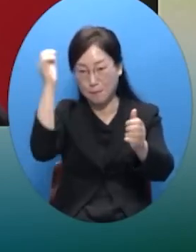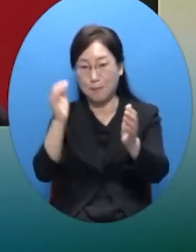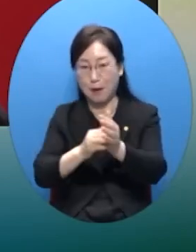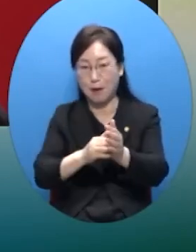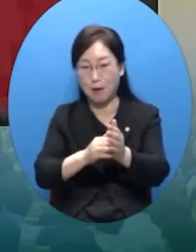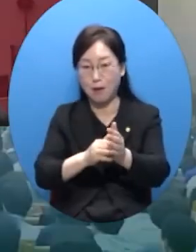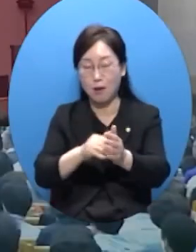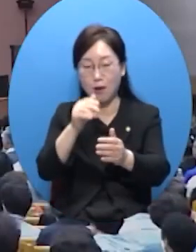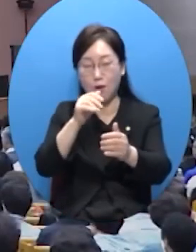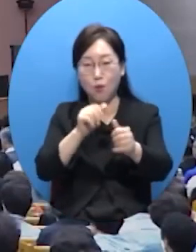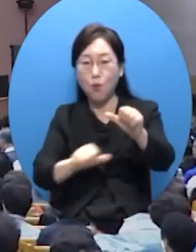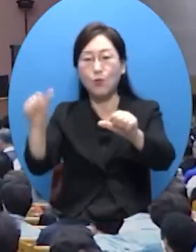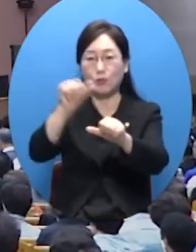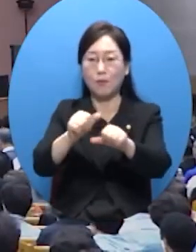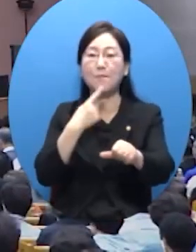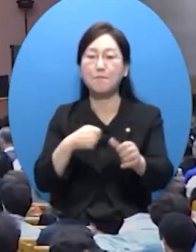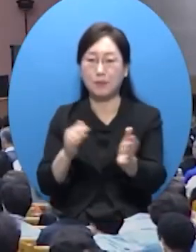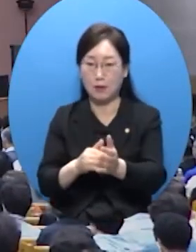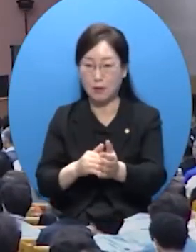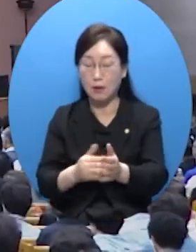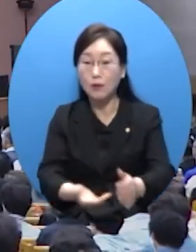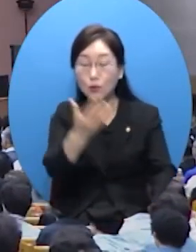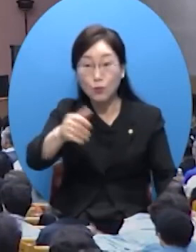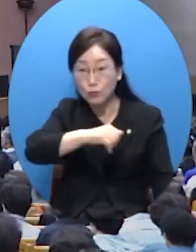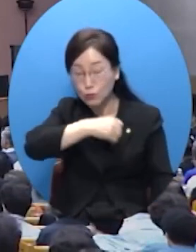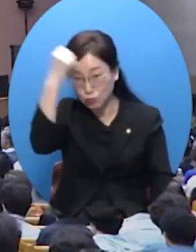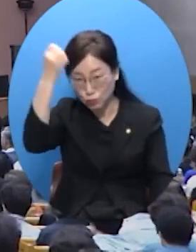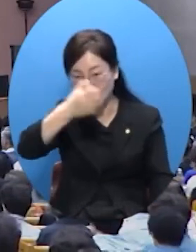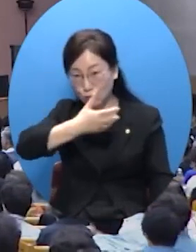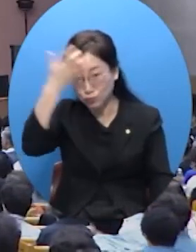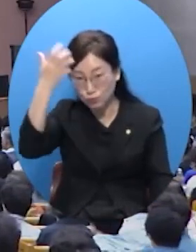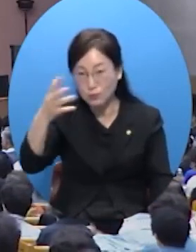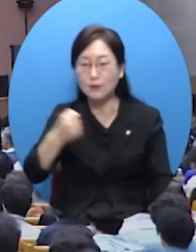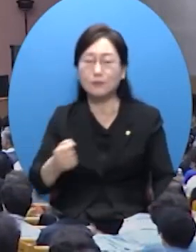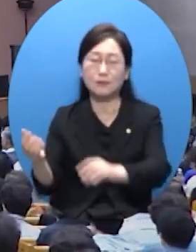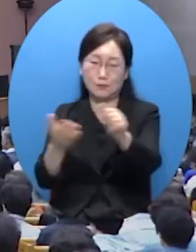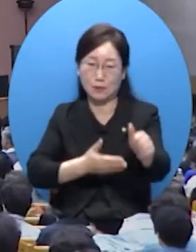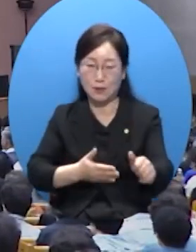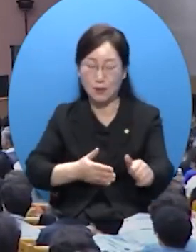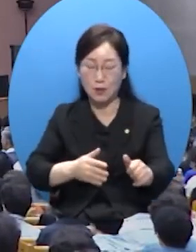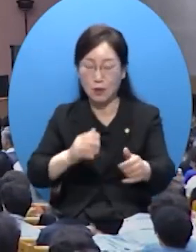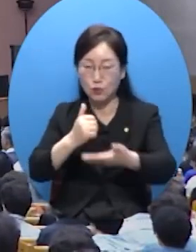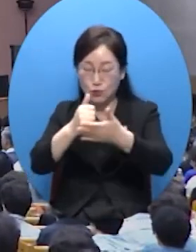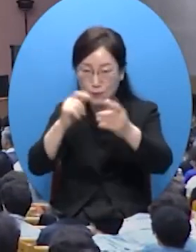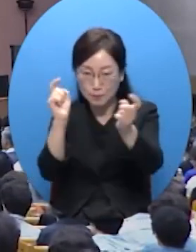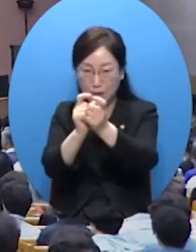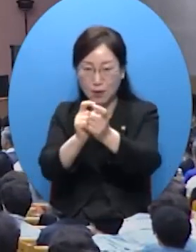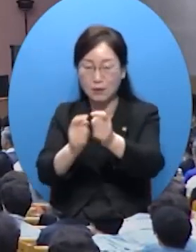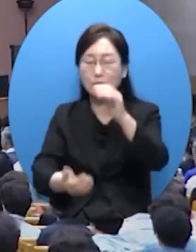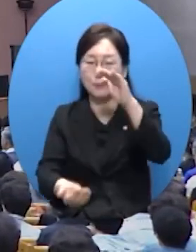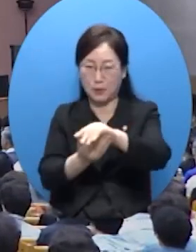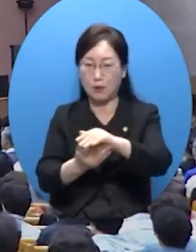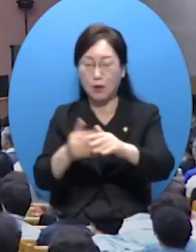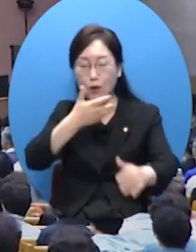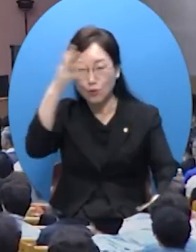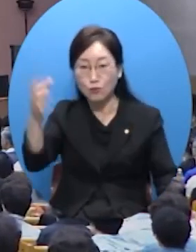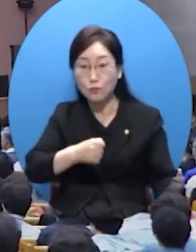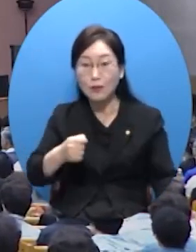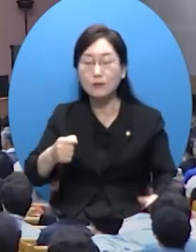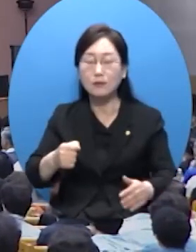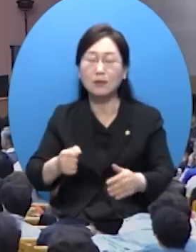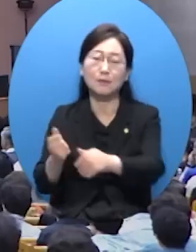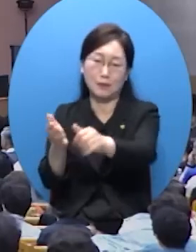여러분 꿈꾸는 사람이 되기를 바랍니다. 꿈은 주님의 때 반드시 이루어집니다. 거룩한 꿈을 꾸시기 바랍니다. 꿈꾸는 사람이